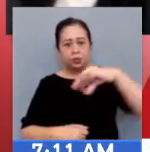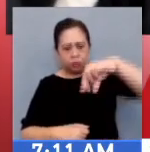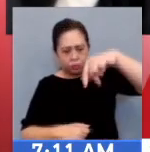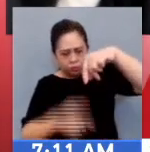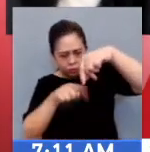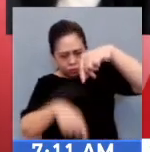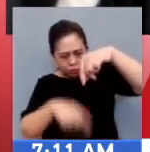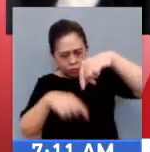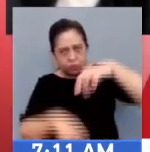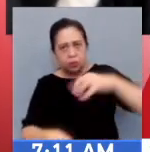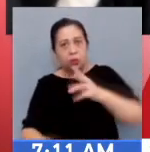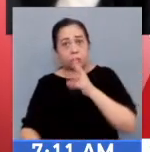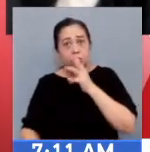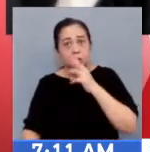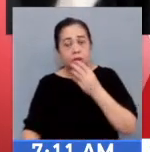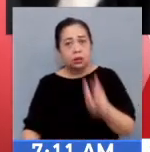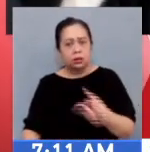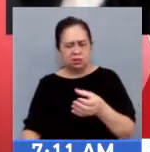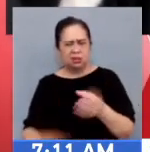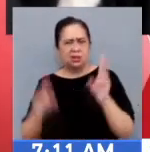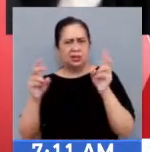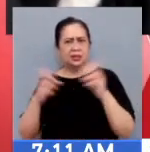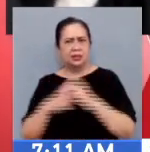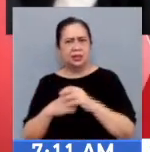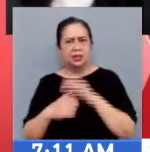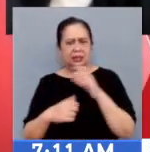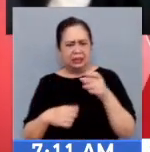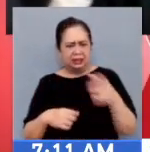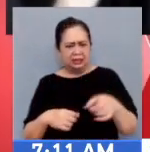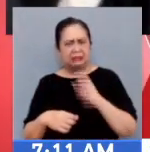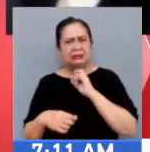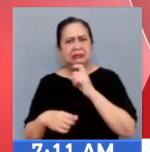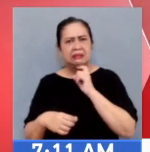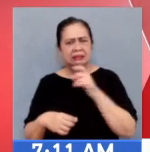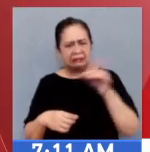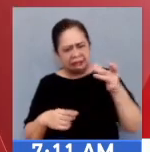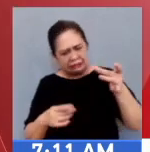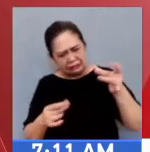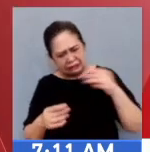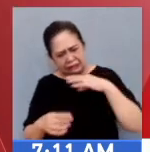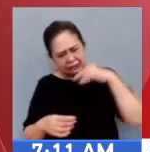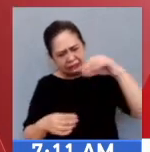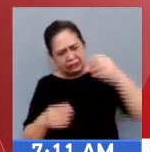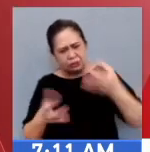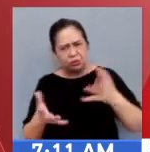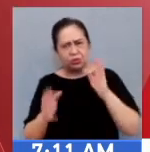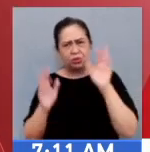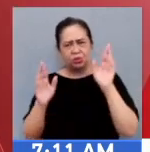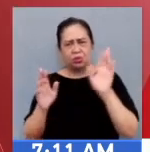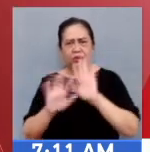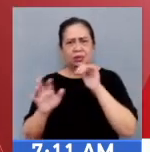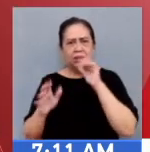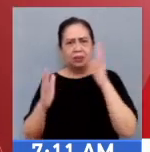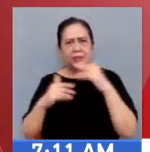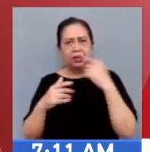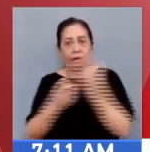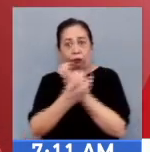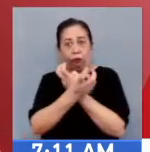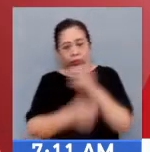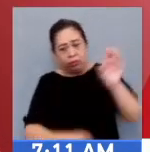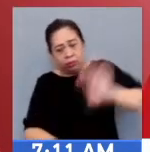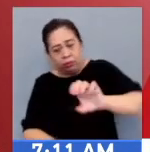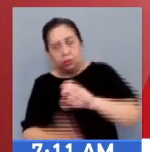ay, anong pangalan niya, puro kalawang or whatever, or siguro wag sanang mangyari, may nag-poison ng water source mo.